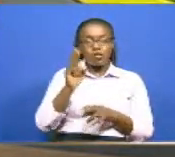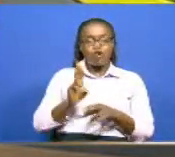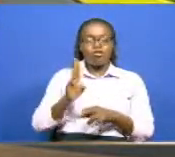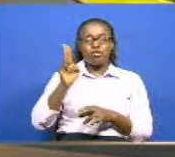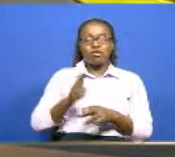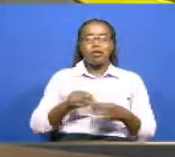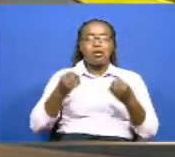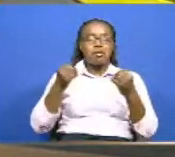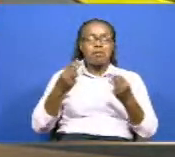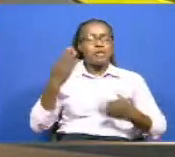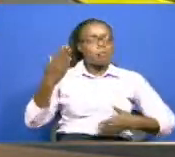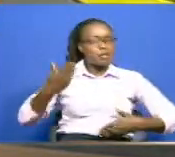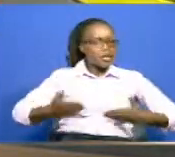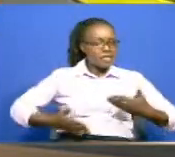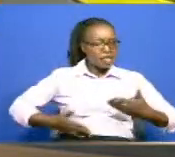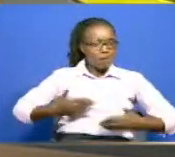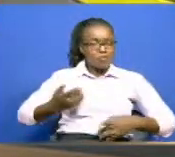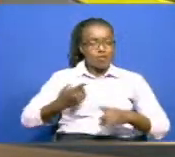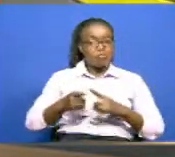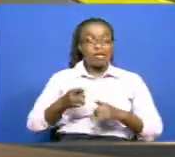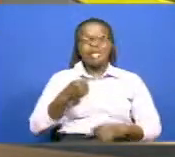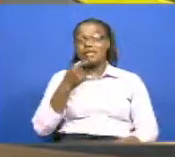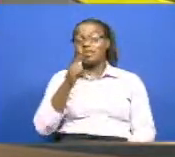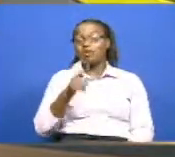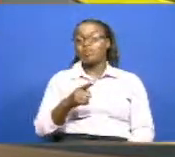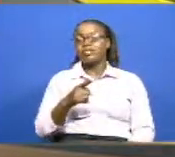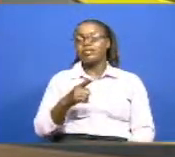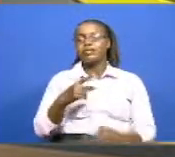wanaonekana kufurahia, lakini wanasema kwamba hiyo curfew